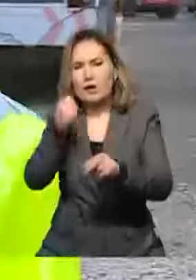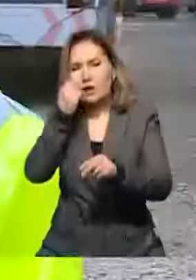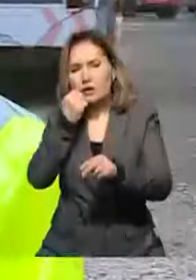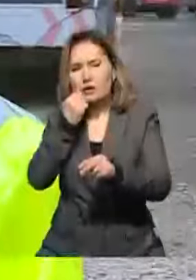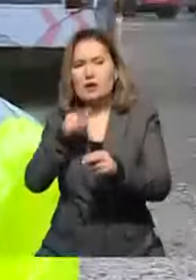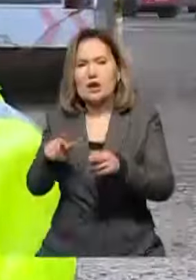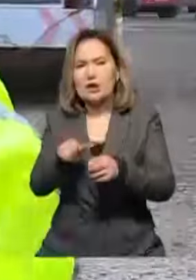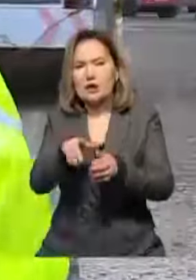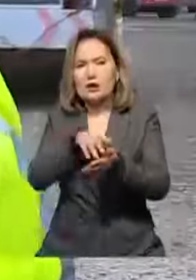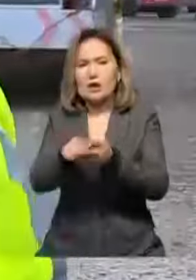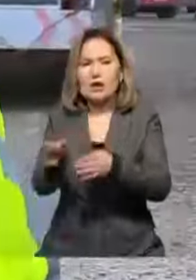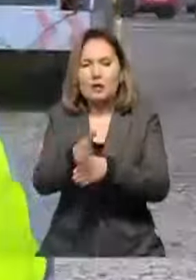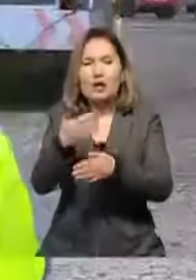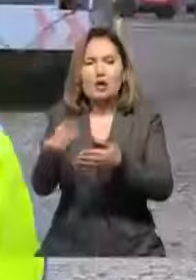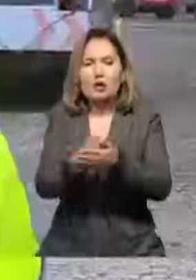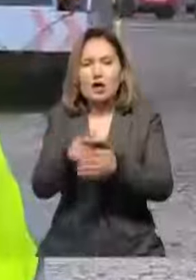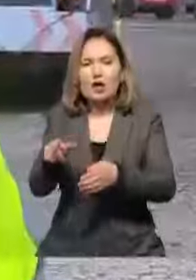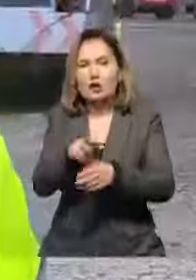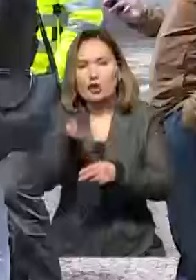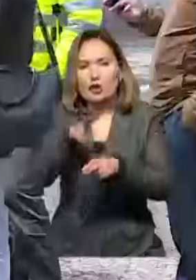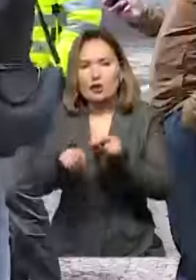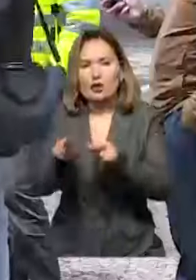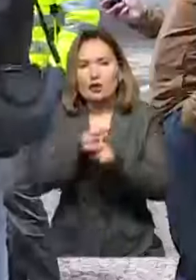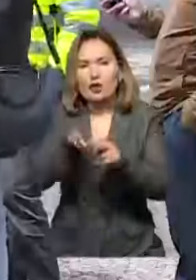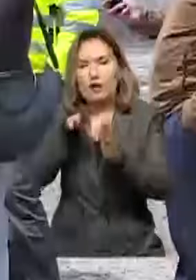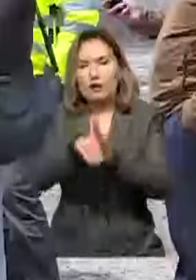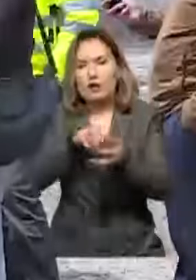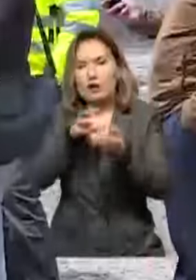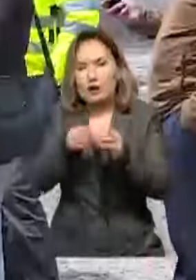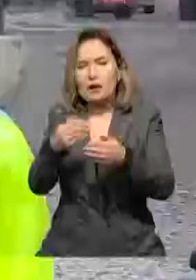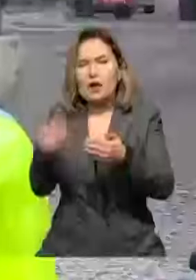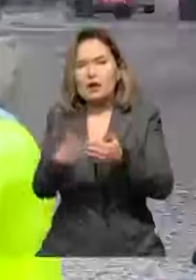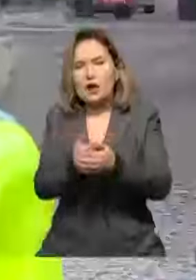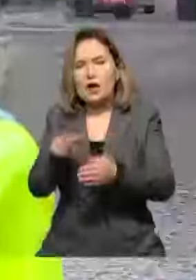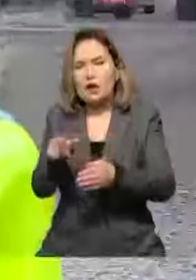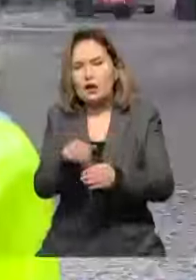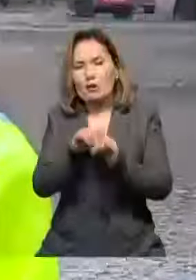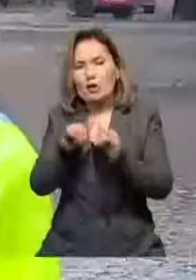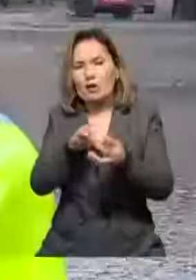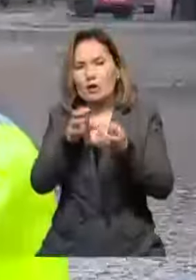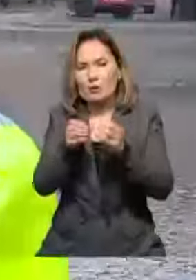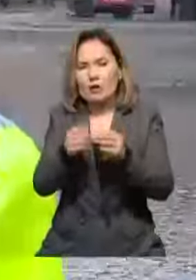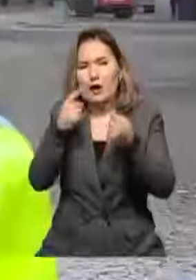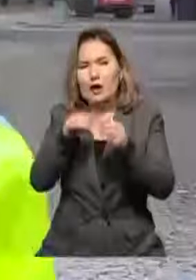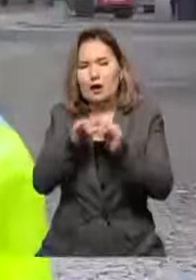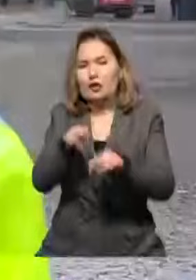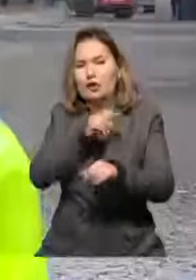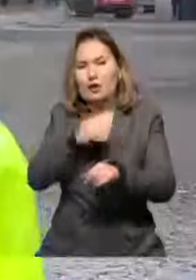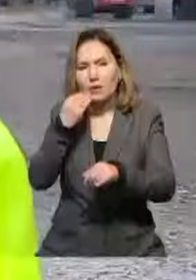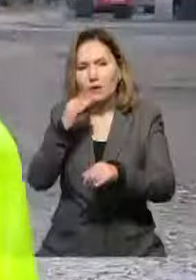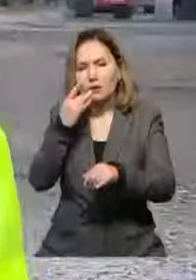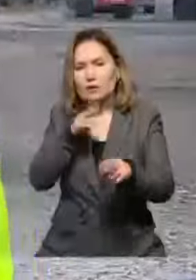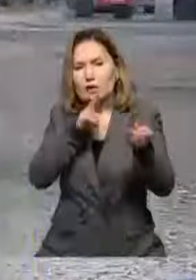бұрынғы су ағар құбырларын алып тастадық. Себебі олар әбден шіріп кетті. Орнына жаңасын саламыз. Техникалық бақылаушылар жұмыс сапасын